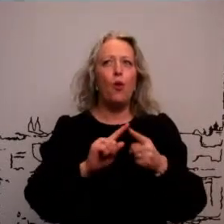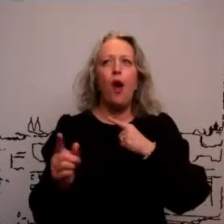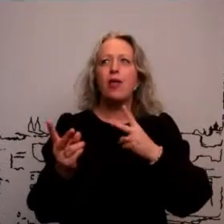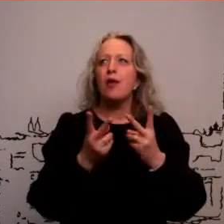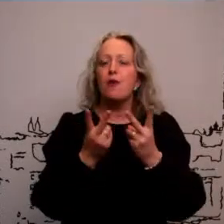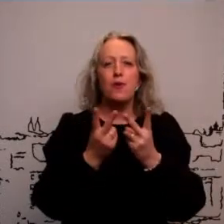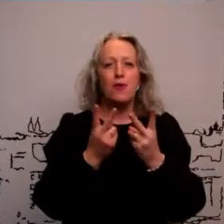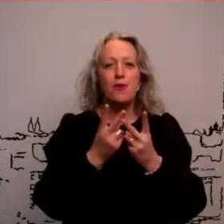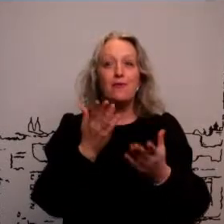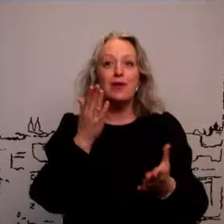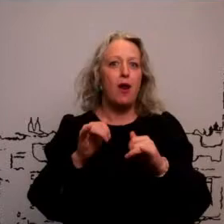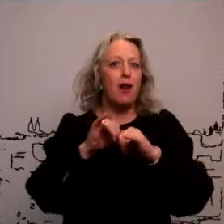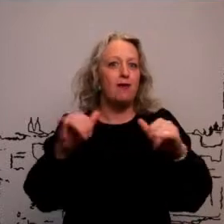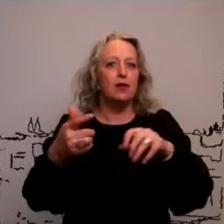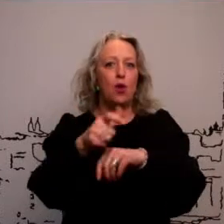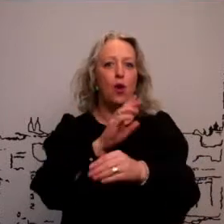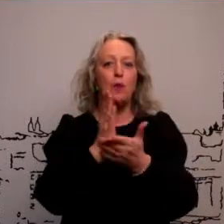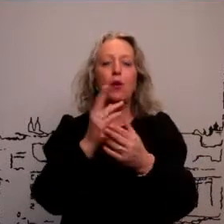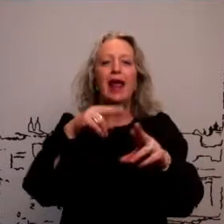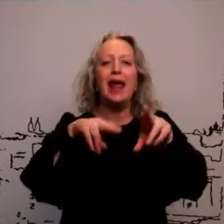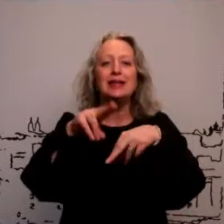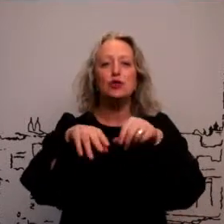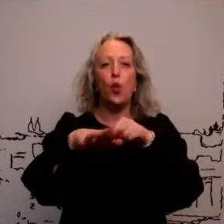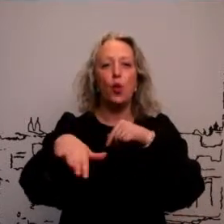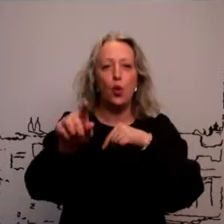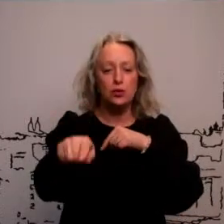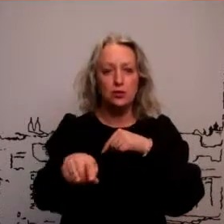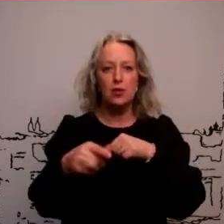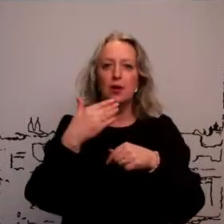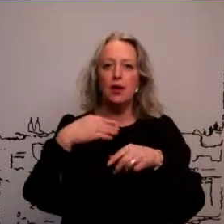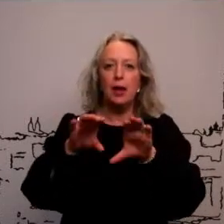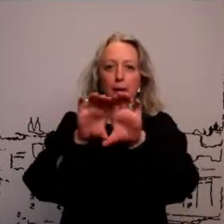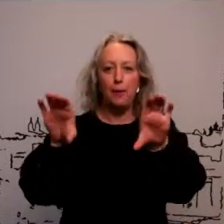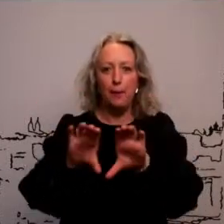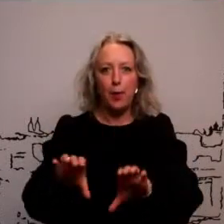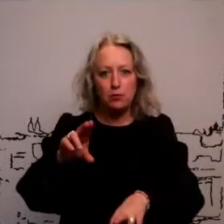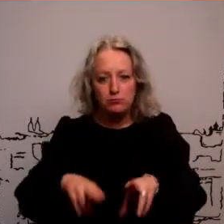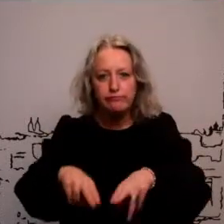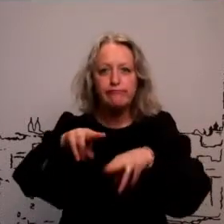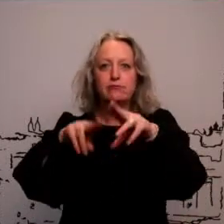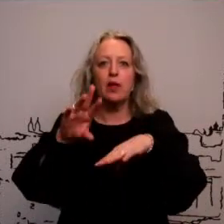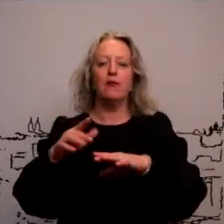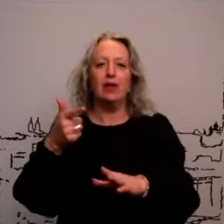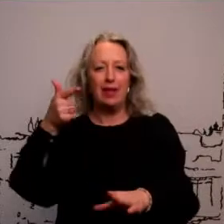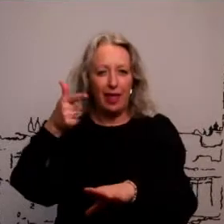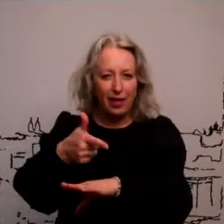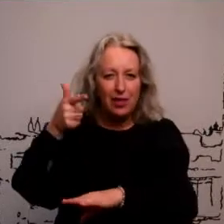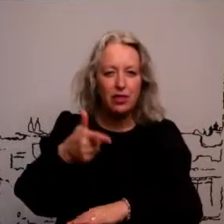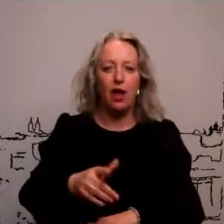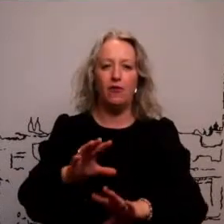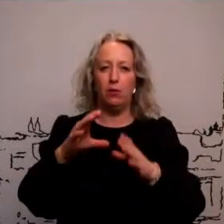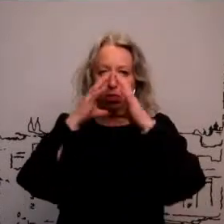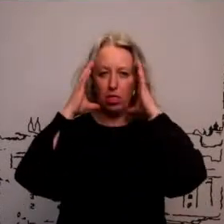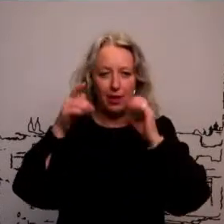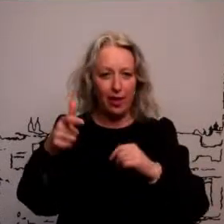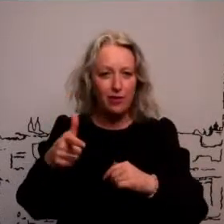on selline levinum on näiteks ehitusel, et kui on näiteks mingi müüriladu ja või mõni keevitaja, siis märgitakse